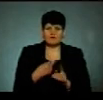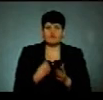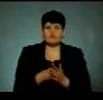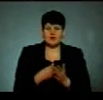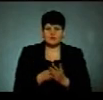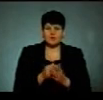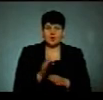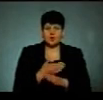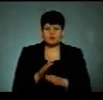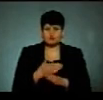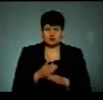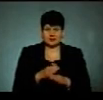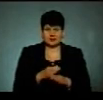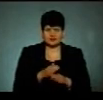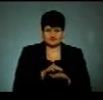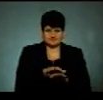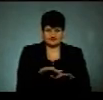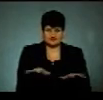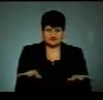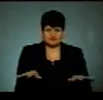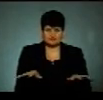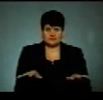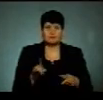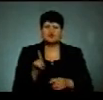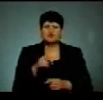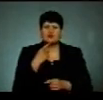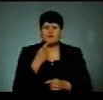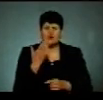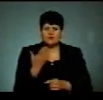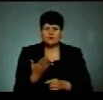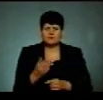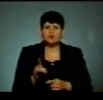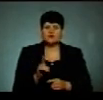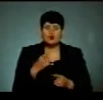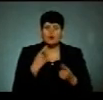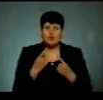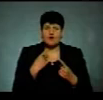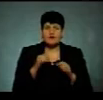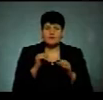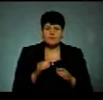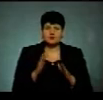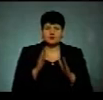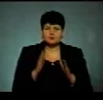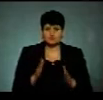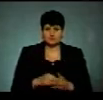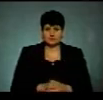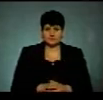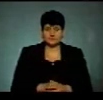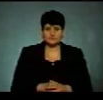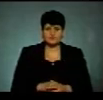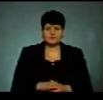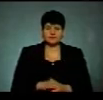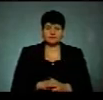вартість розподільними газопроводами. Саме про ця... що ви говорите? Про що мова може я вам, бути? Ми вам дуже дякуємо. Мені здається, що